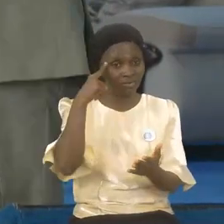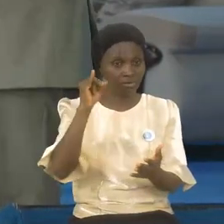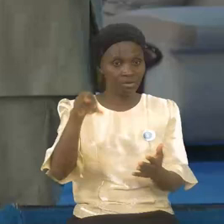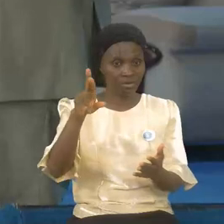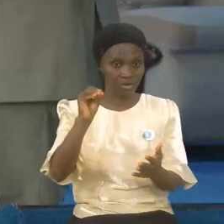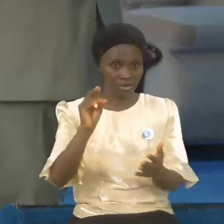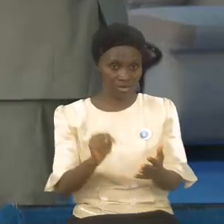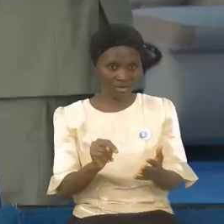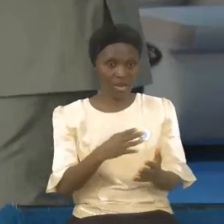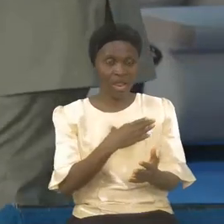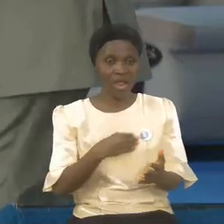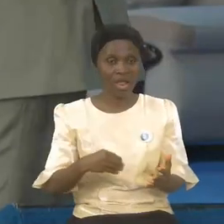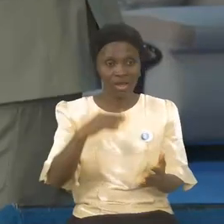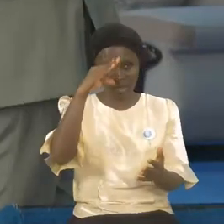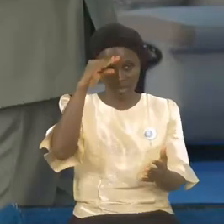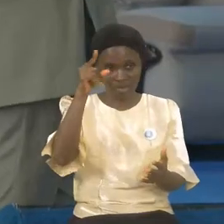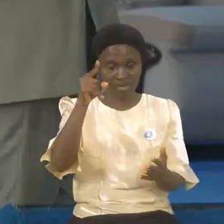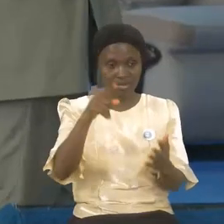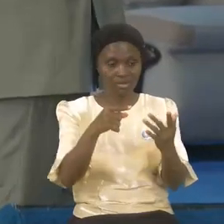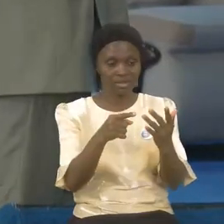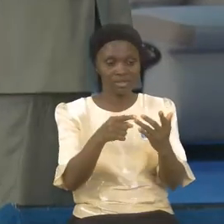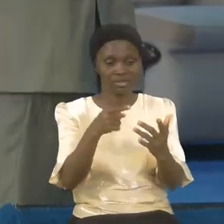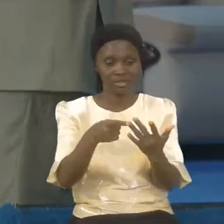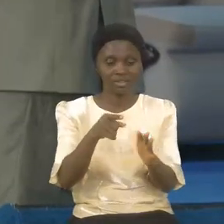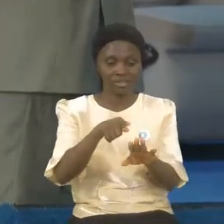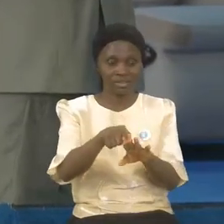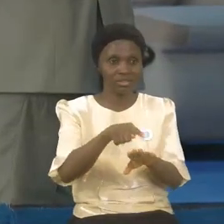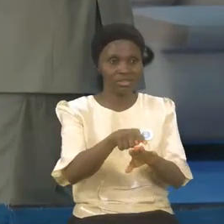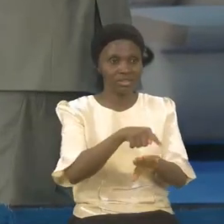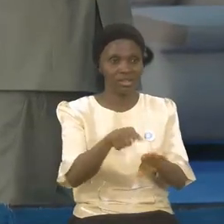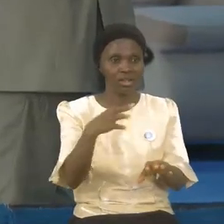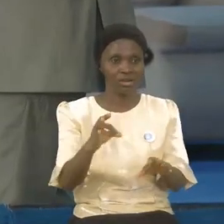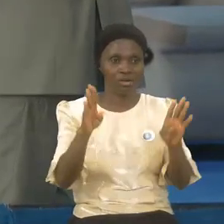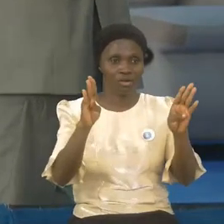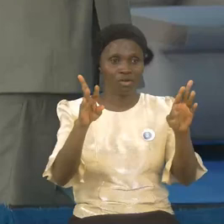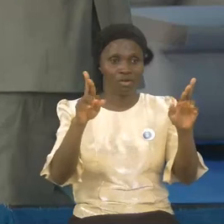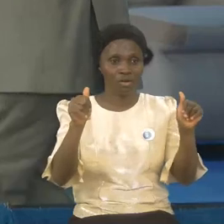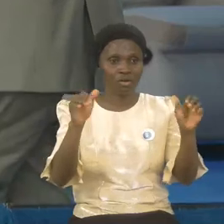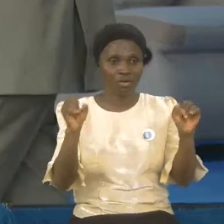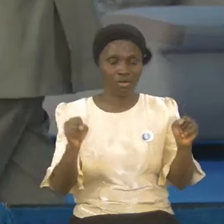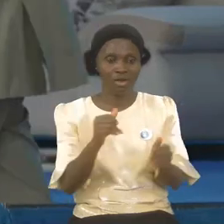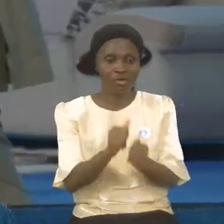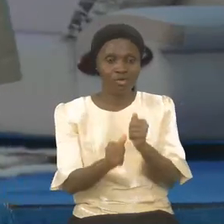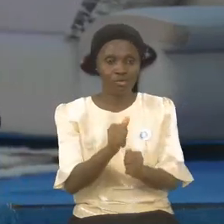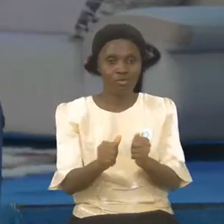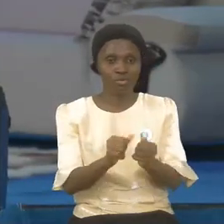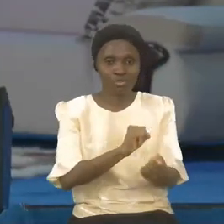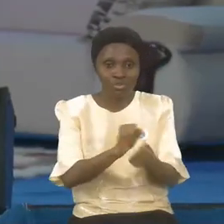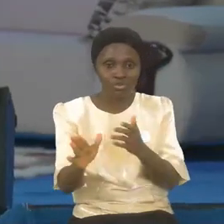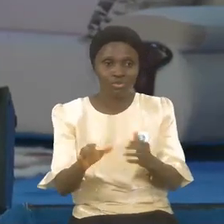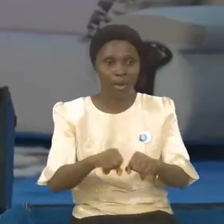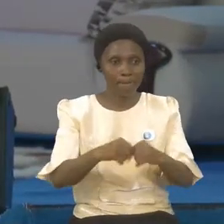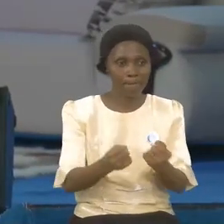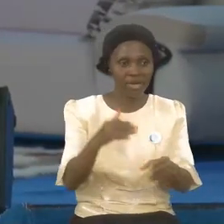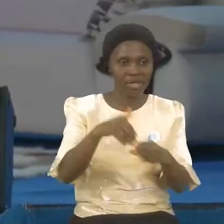et avec des dents de faire et qui est des ongles des reins qui